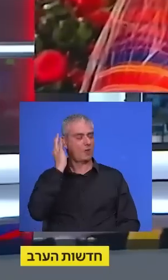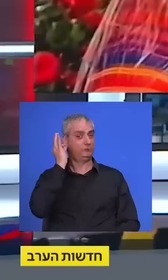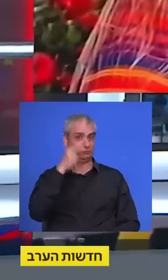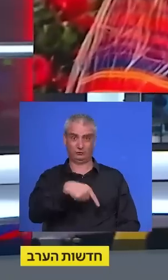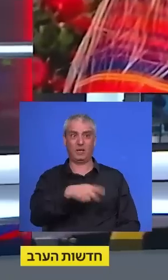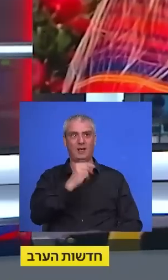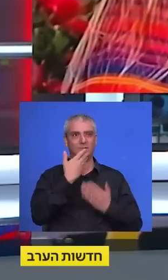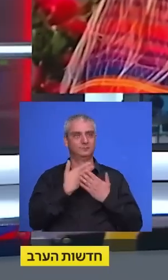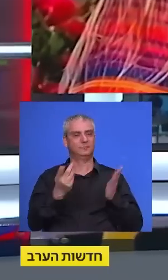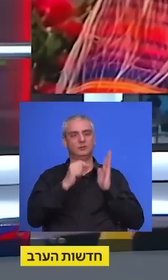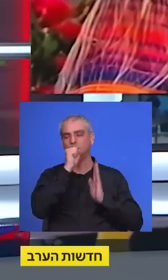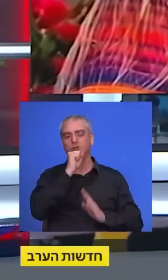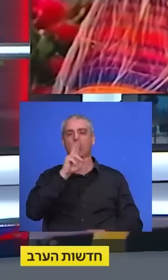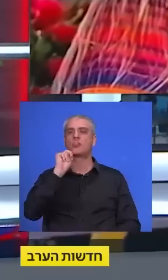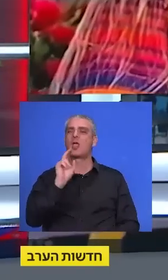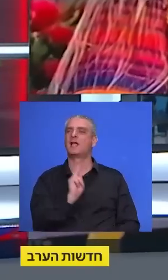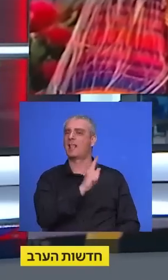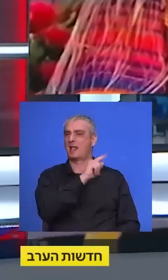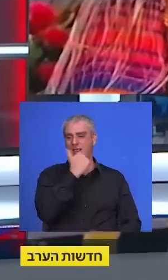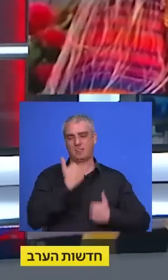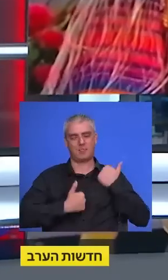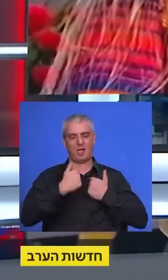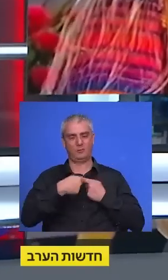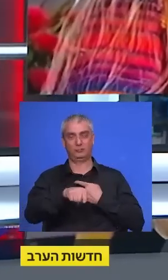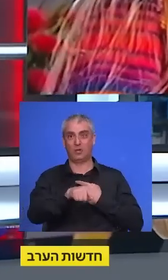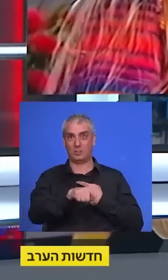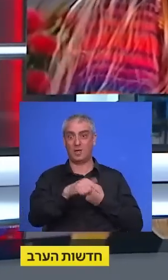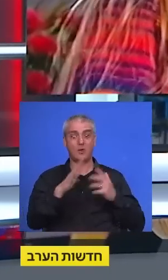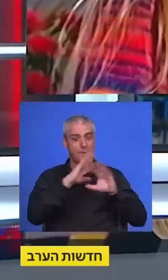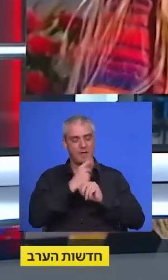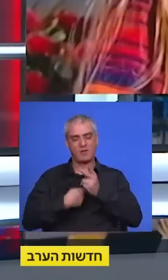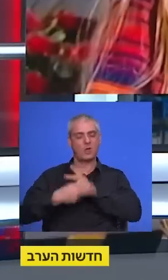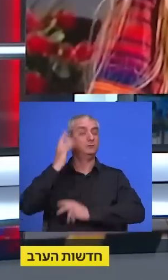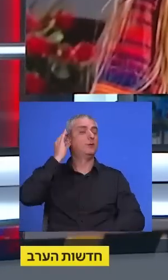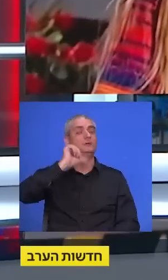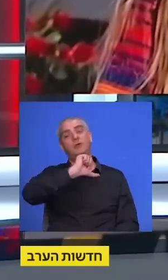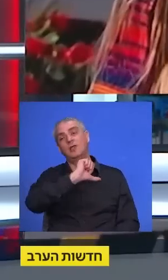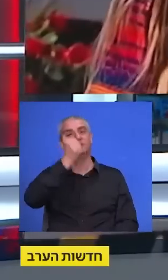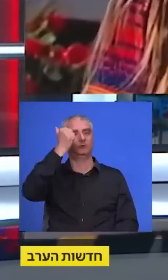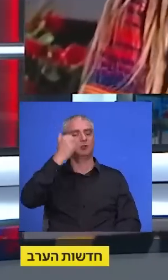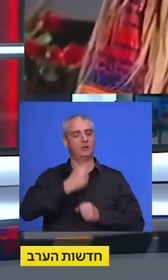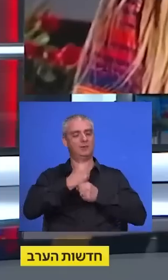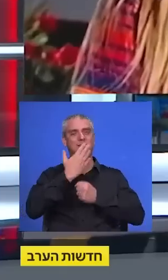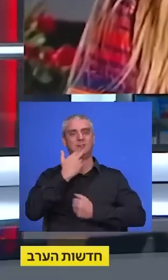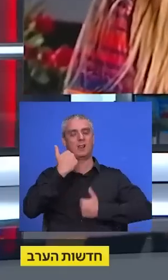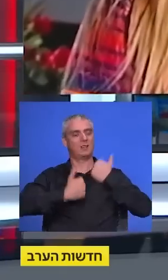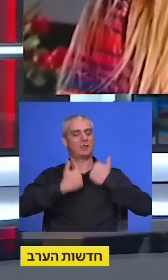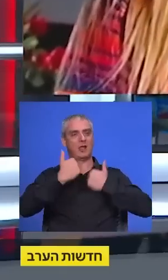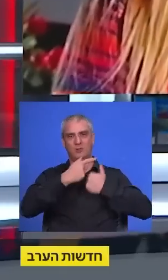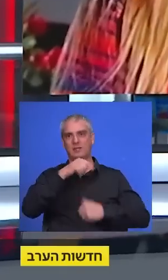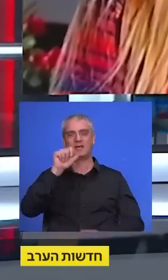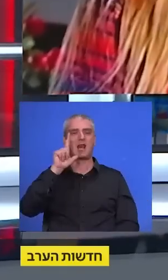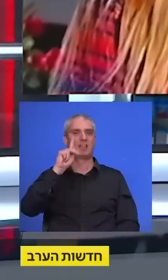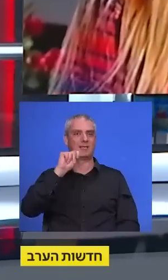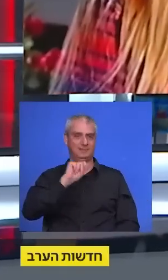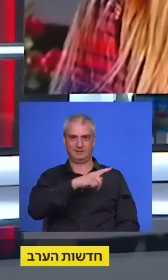ייחשף השיר של נועה קירל לתחרות השנה. הערב חוזרים על האישה הראשונה שייצגה את ישראל בתחרות, אילנית, כתבת